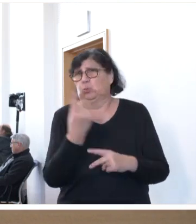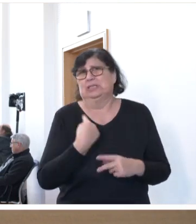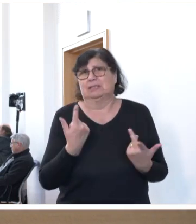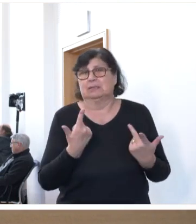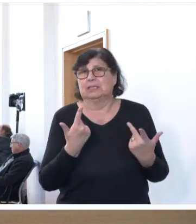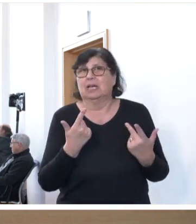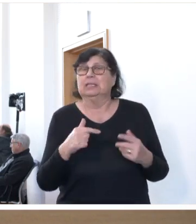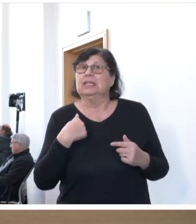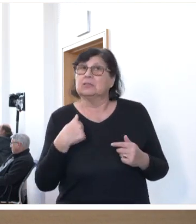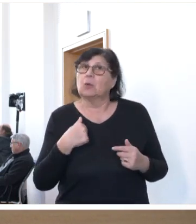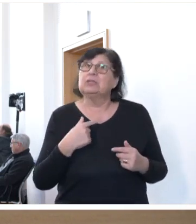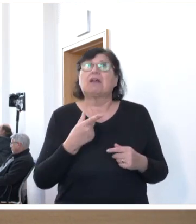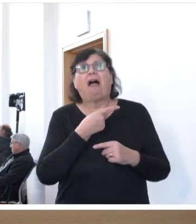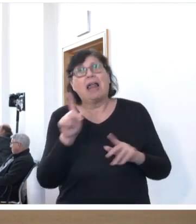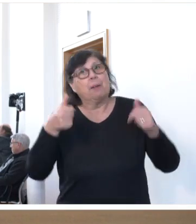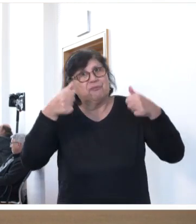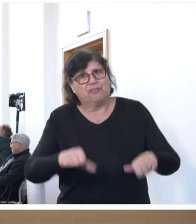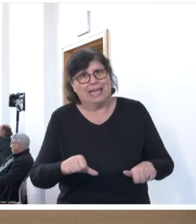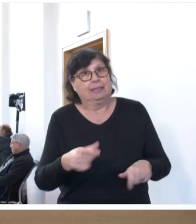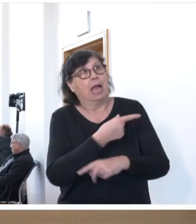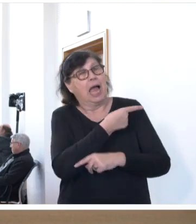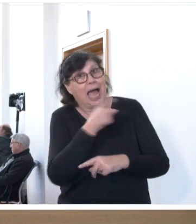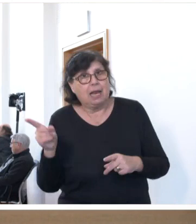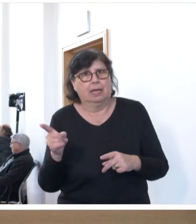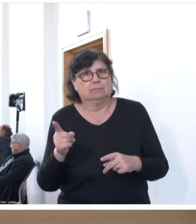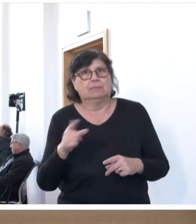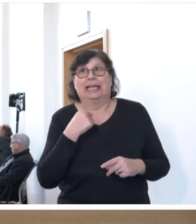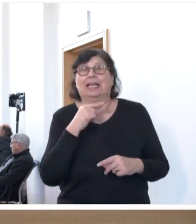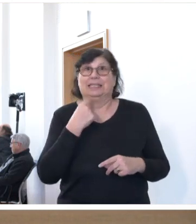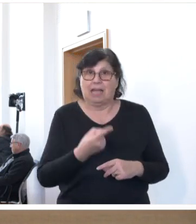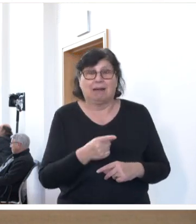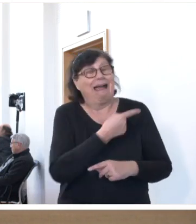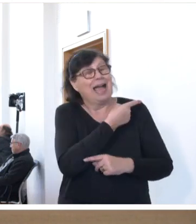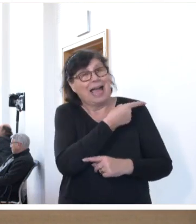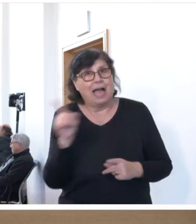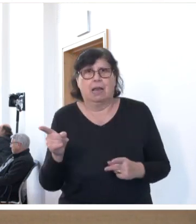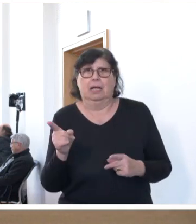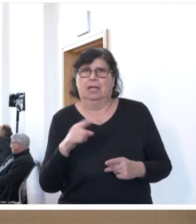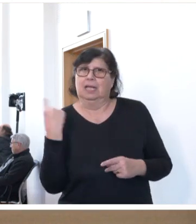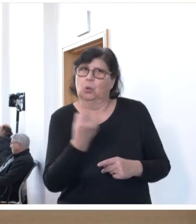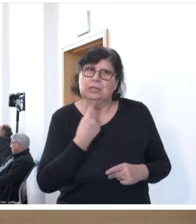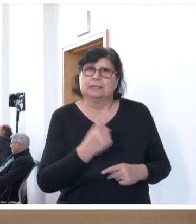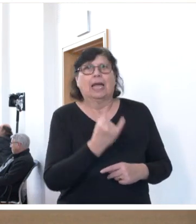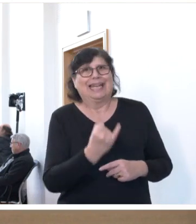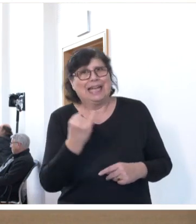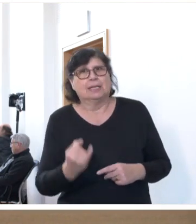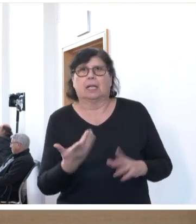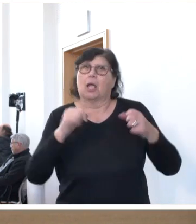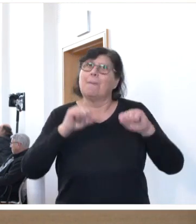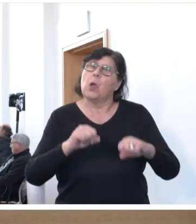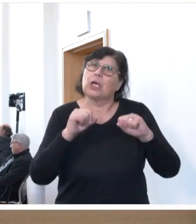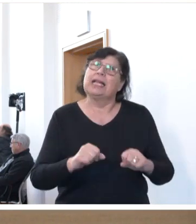Es ist unser aller Pflicht, allen, ich betone, allen unseren Kindern eine